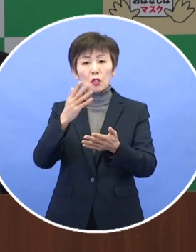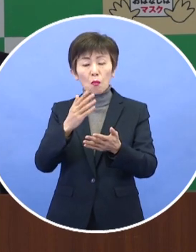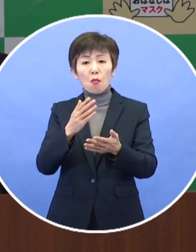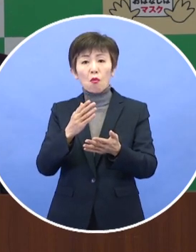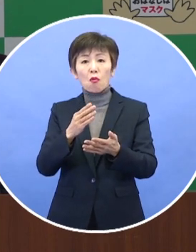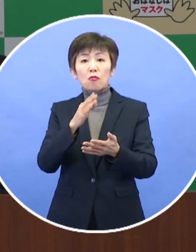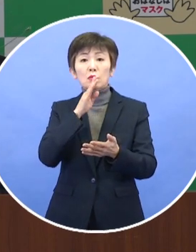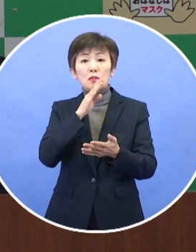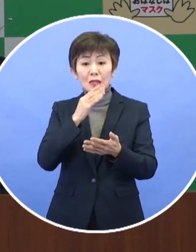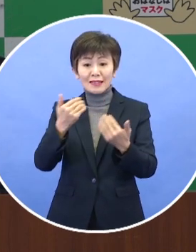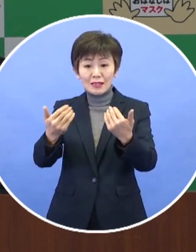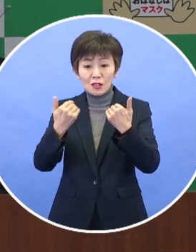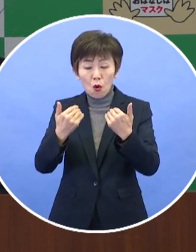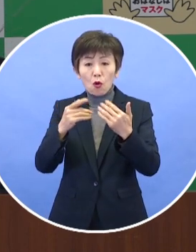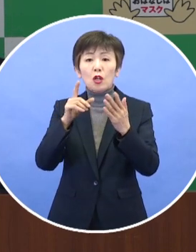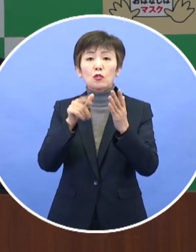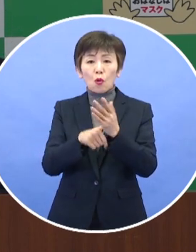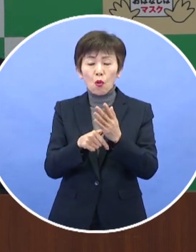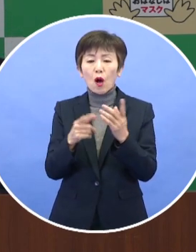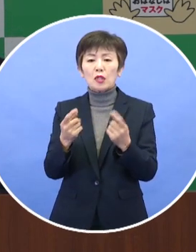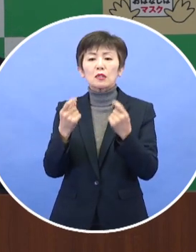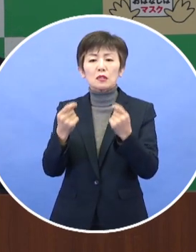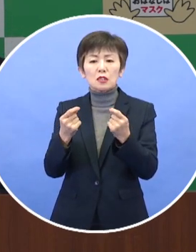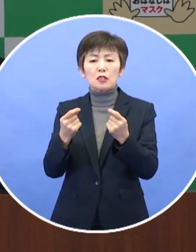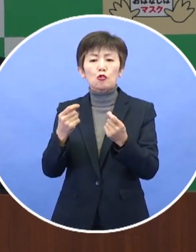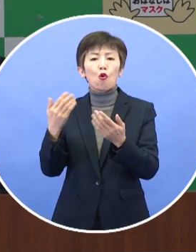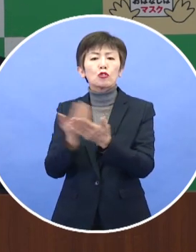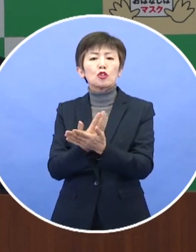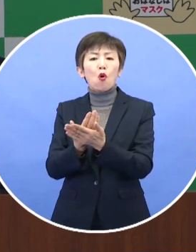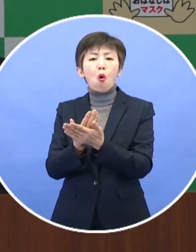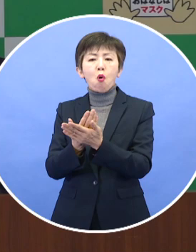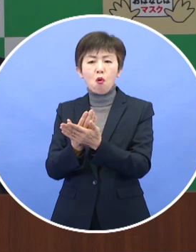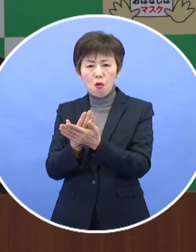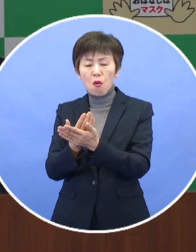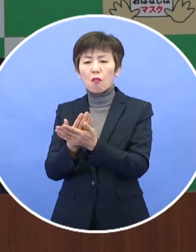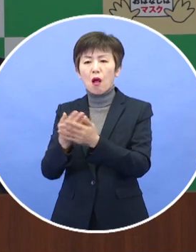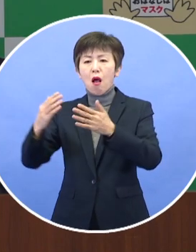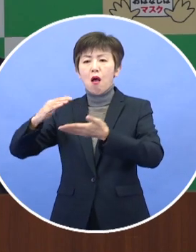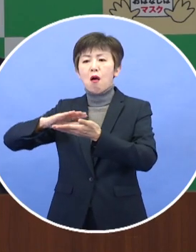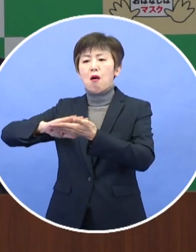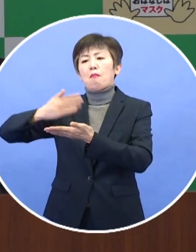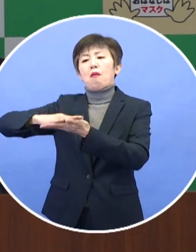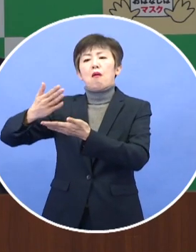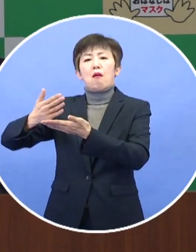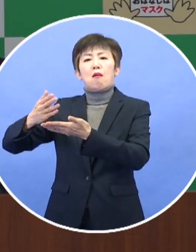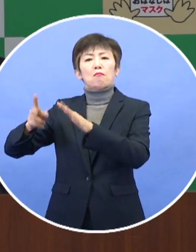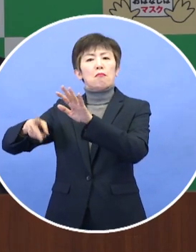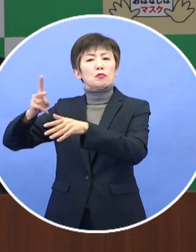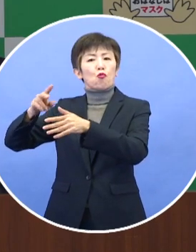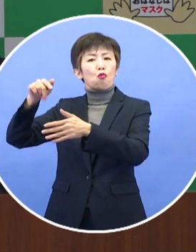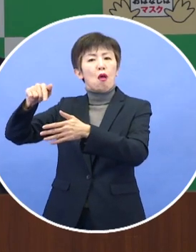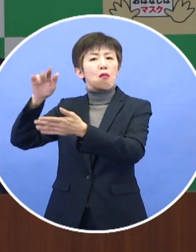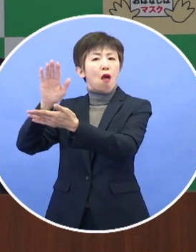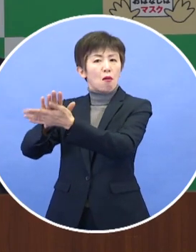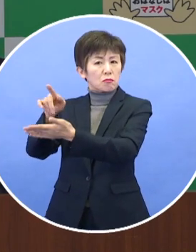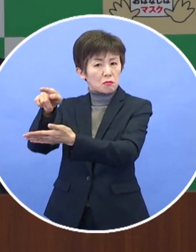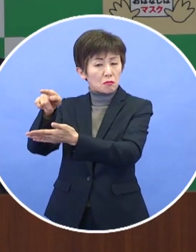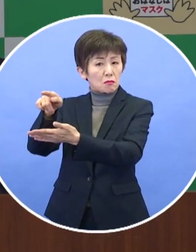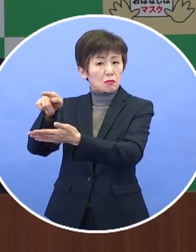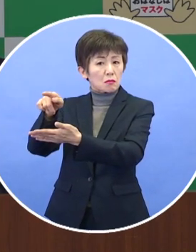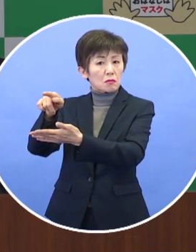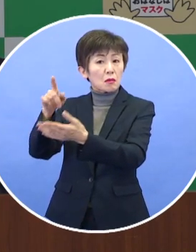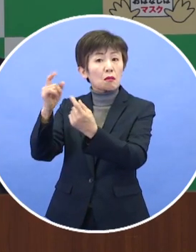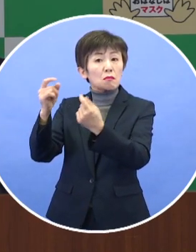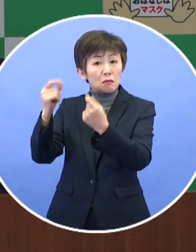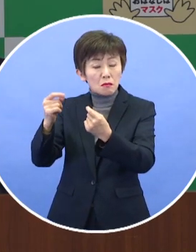リングの時間帯に遡ると資料は残っている。ですから手元に資料があるのと同じ、なおかつそれは、端末さえ、